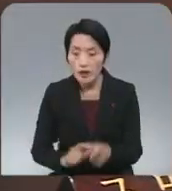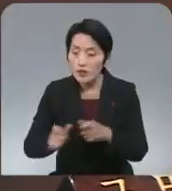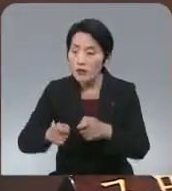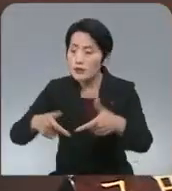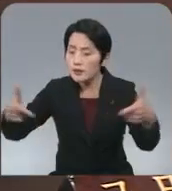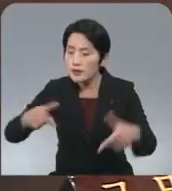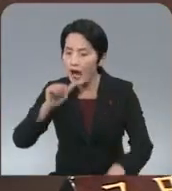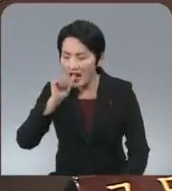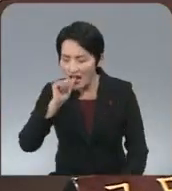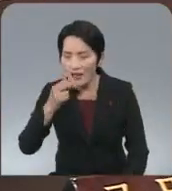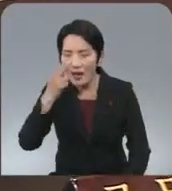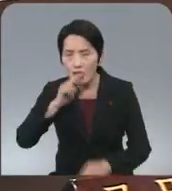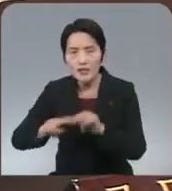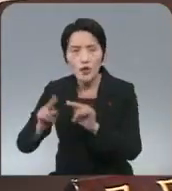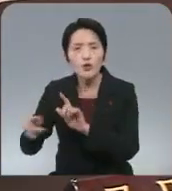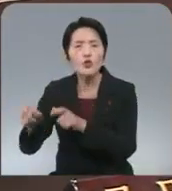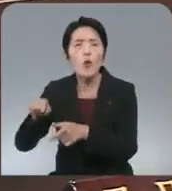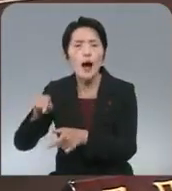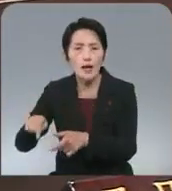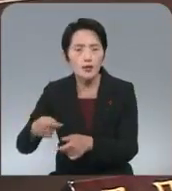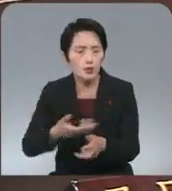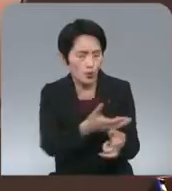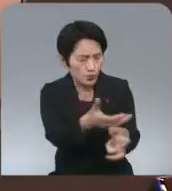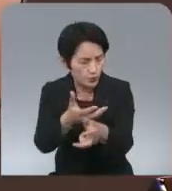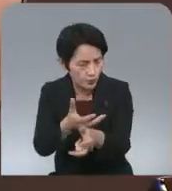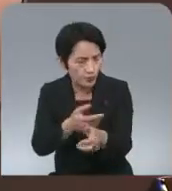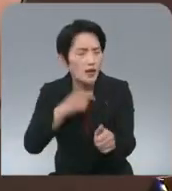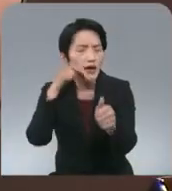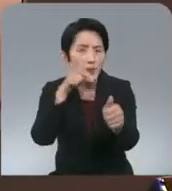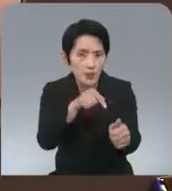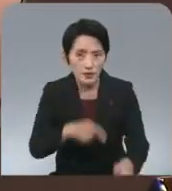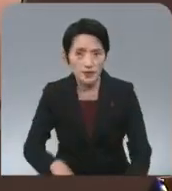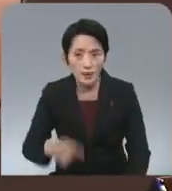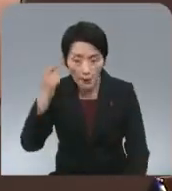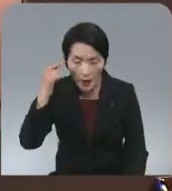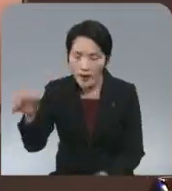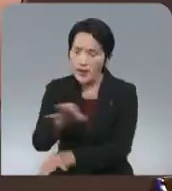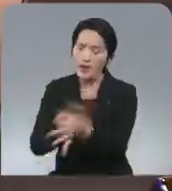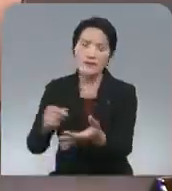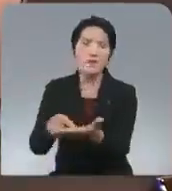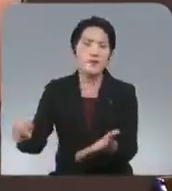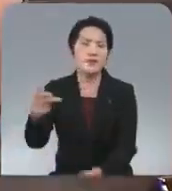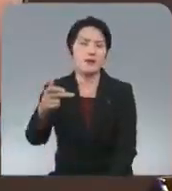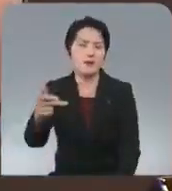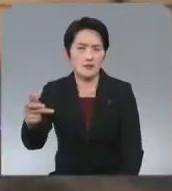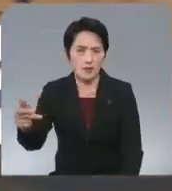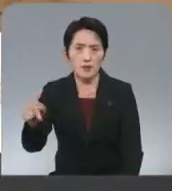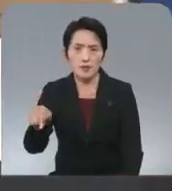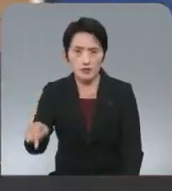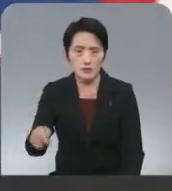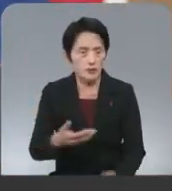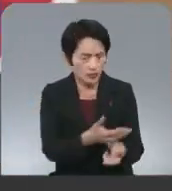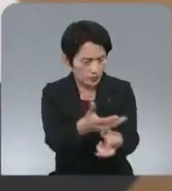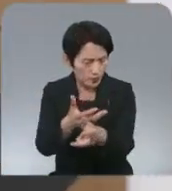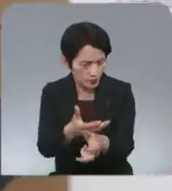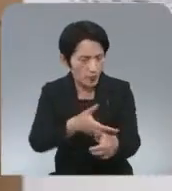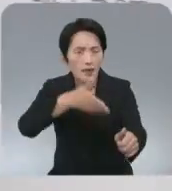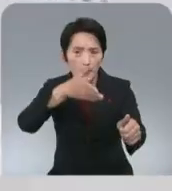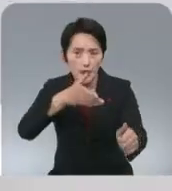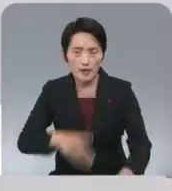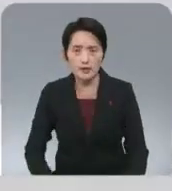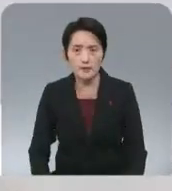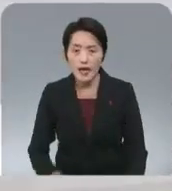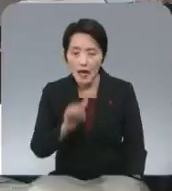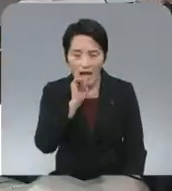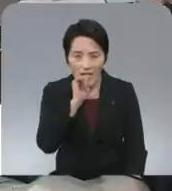thủ tướng hunasuo nhấn mạnh sự gián đoạn xuất xưởng hàng hóa ở các ngành thép hóa dầu đang gây lo ngại có thể lan rộng sang toàn bộ các